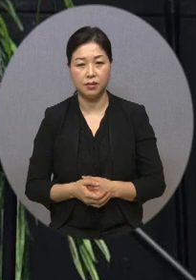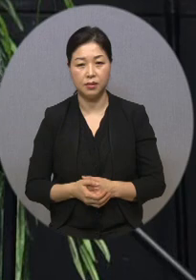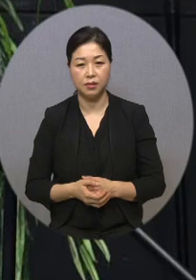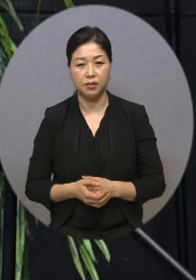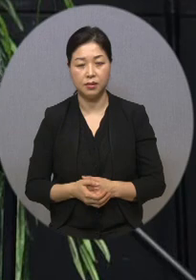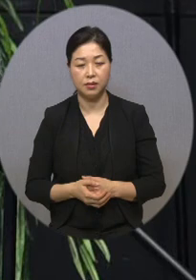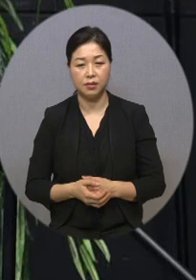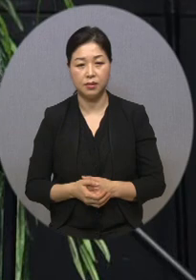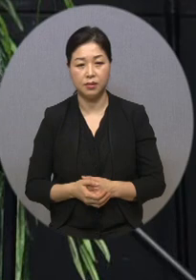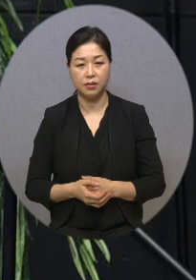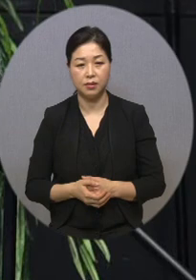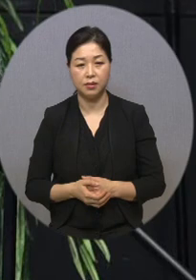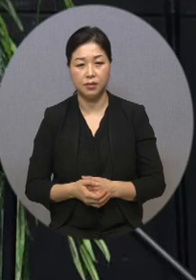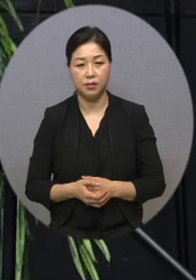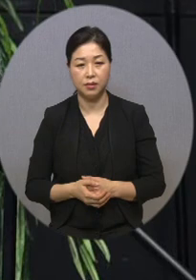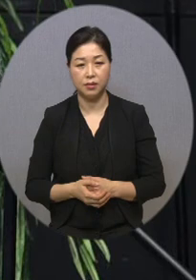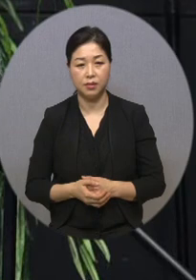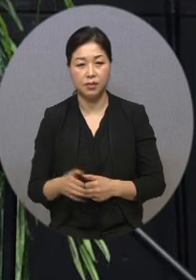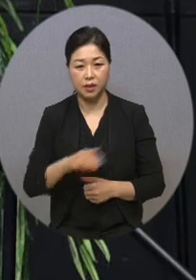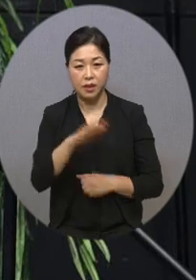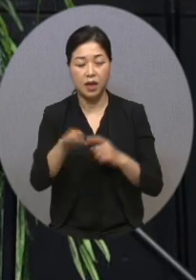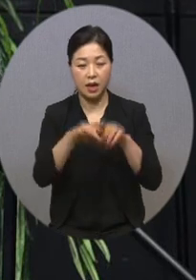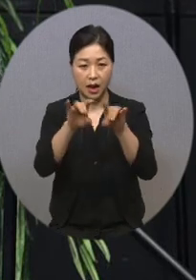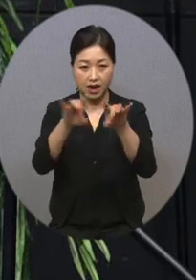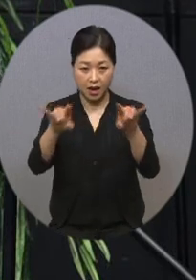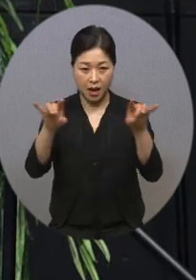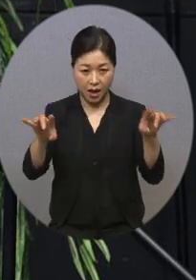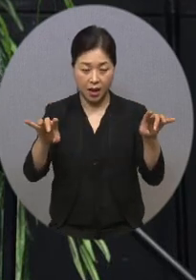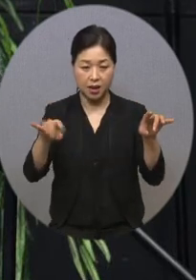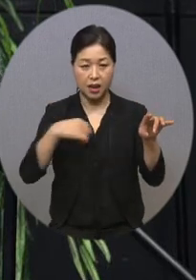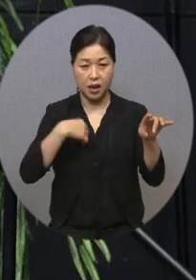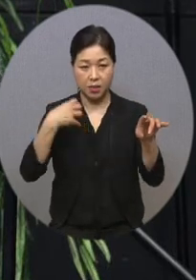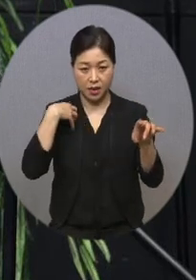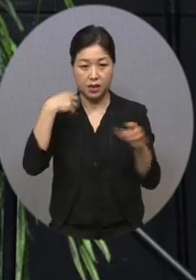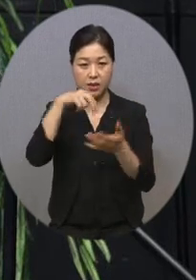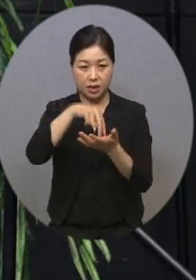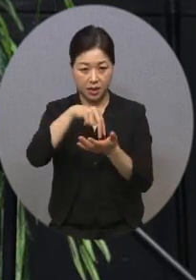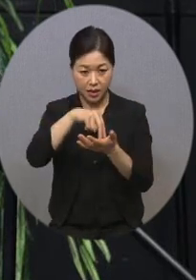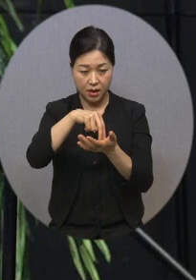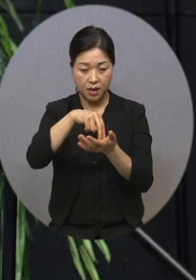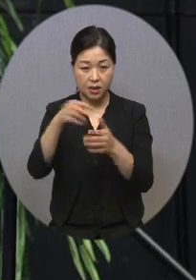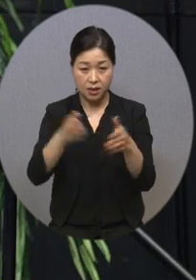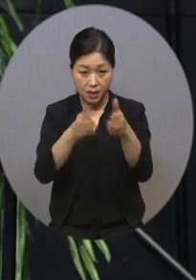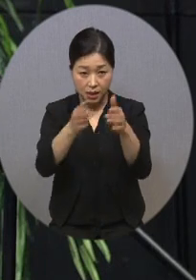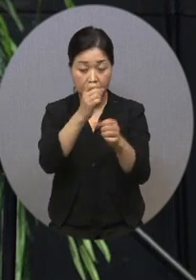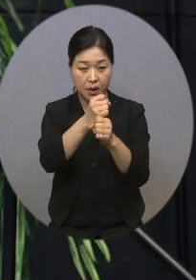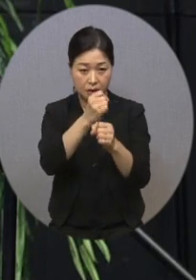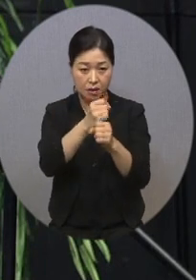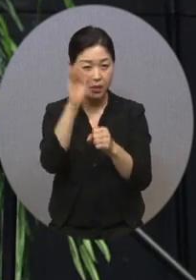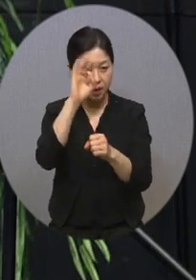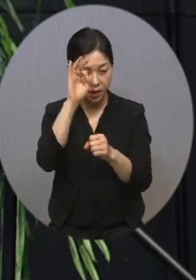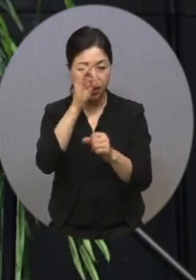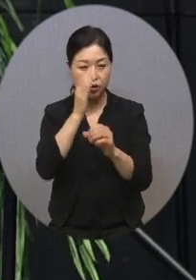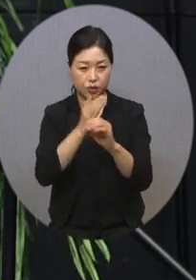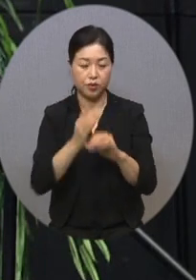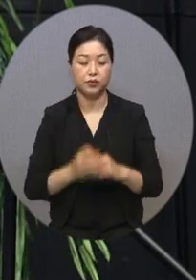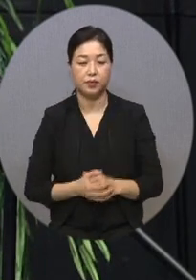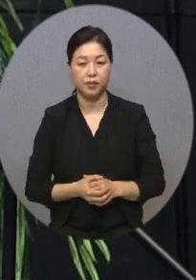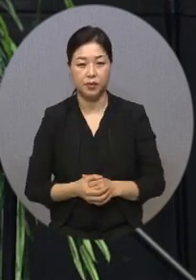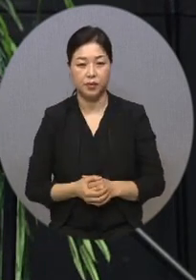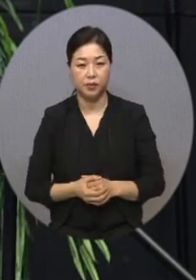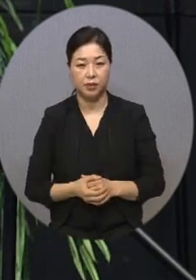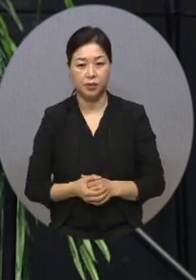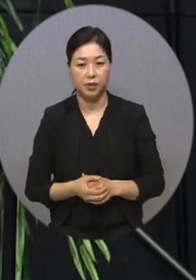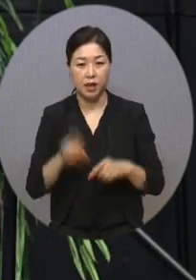우리는 각자의 자리에서 그 길을 만들고 찾아나가고 있습니다. 이